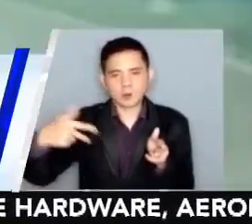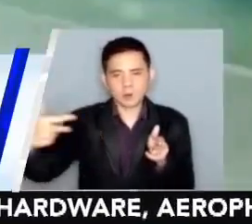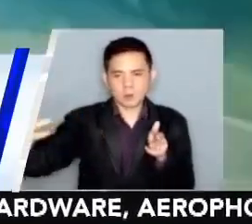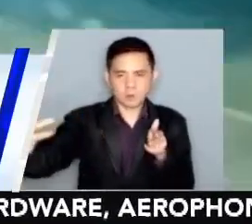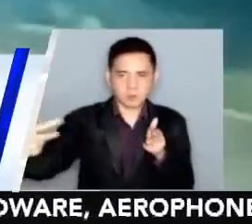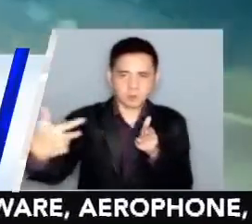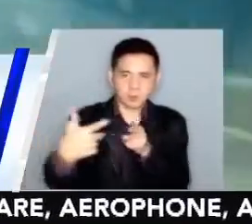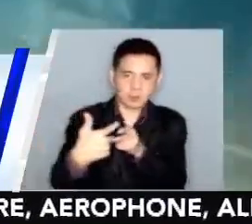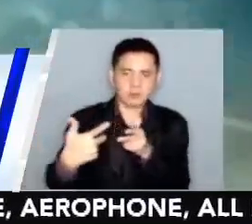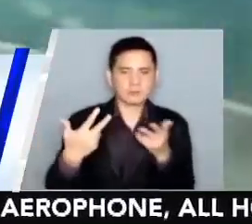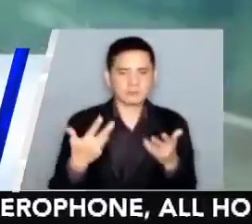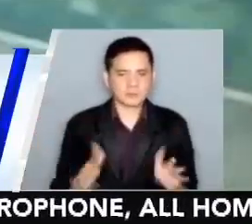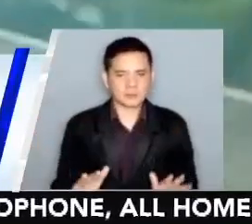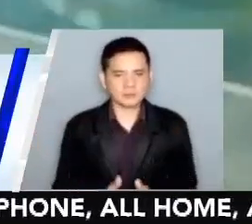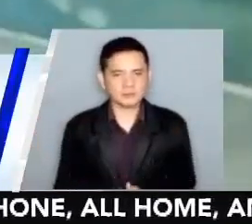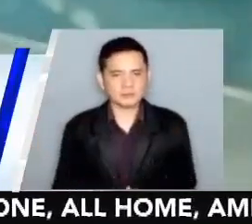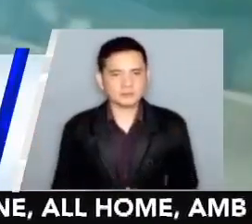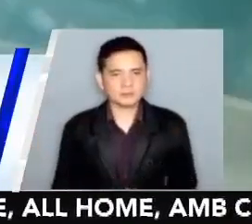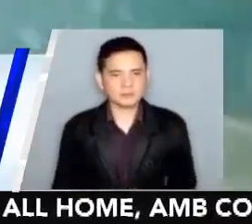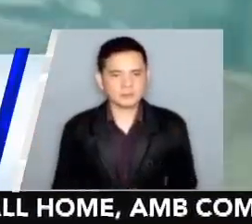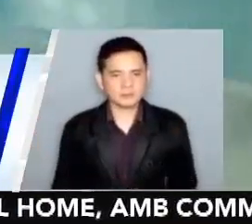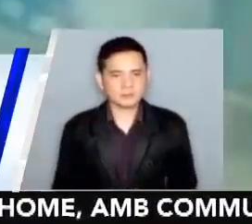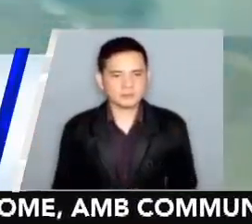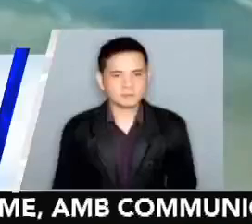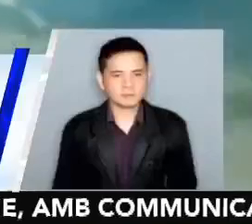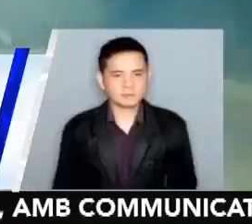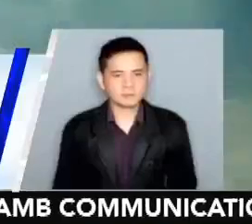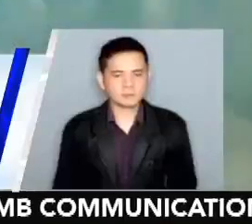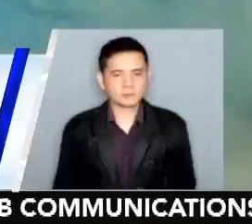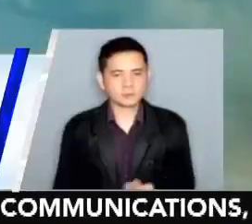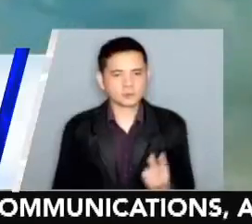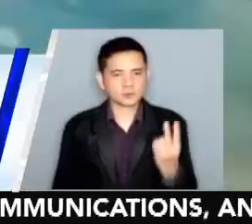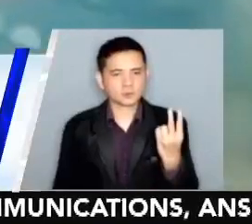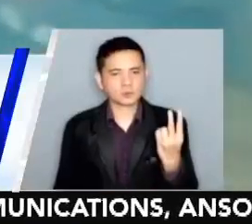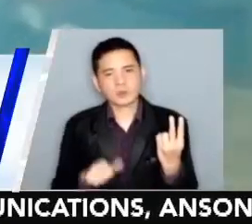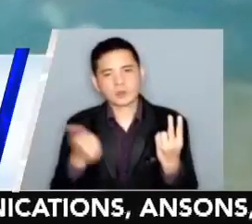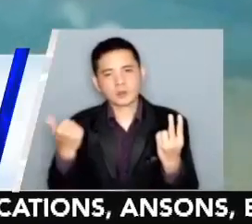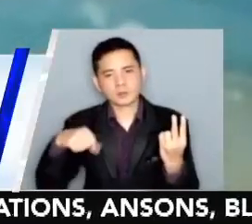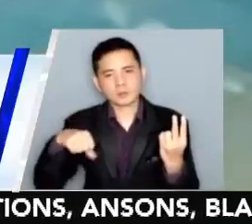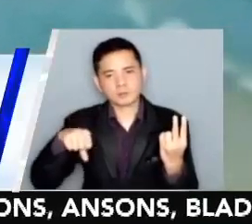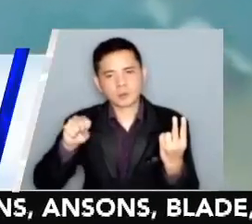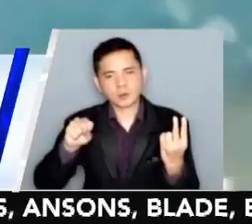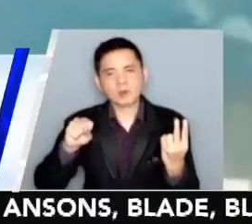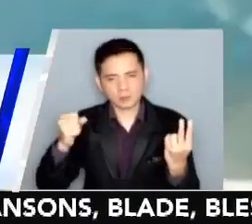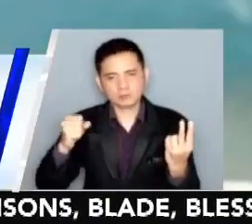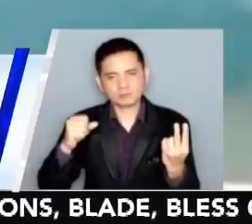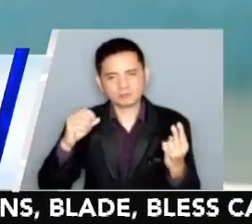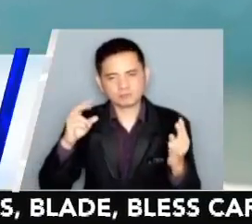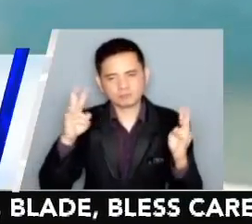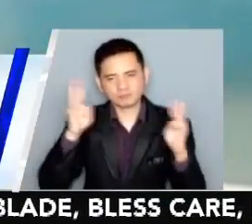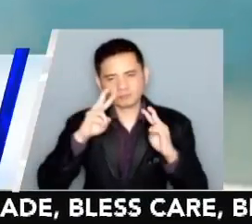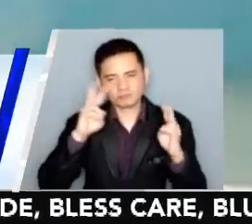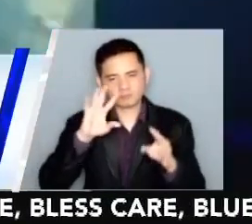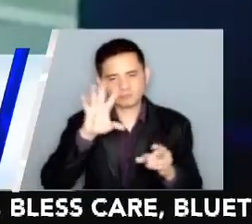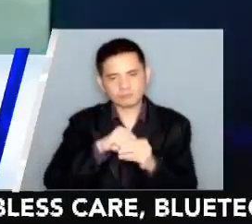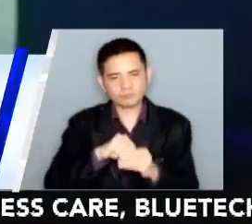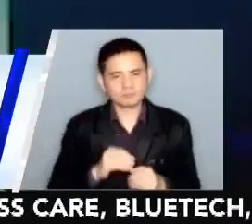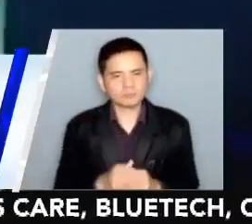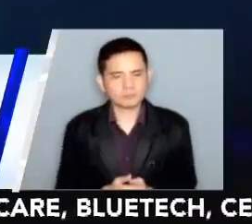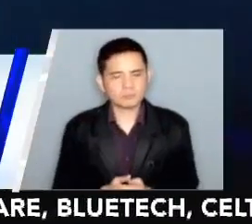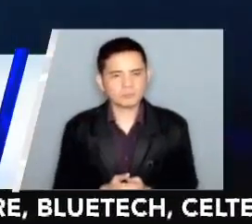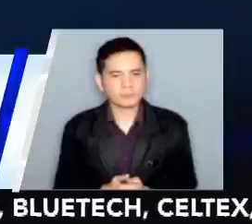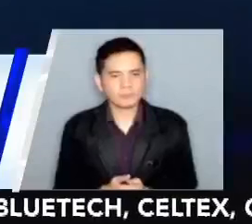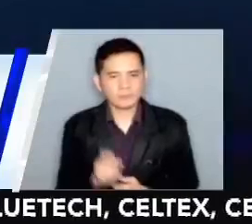Rita. Nadamay sa insidente ang dalawa pang motorsiklo at isa pang truck. Batay sa investigasyon, mabilis umano